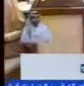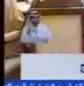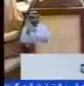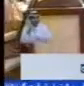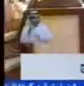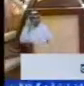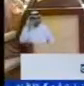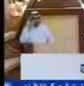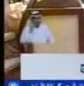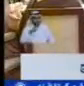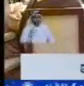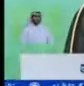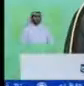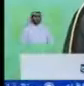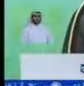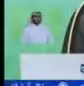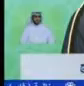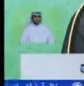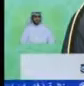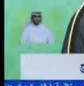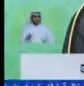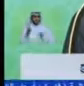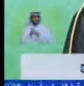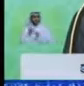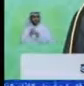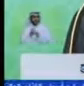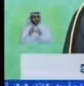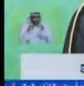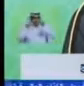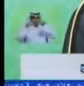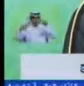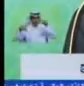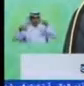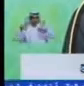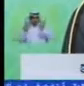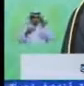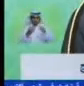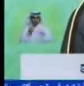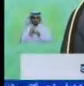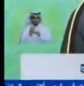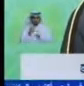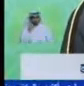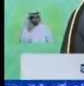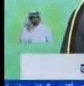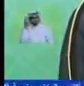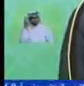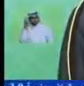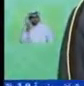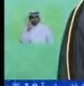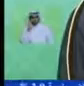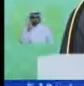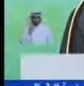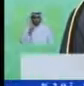الأنظمة الاسترشادية. تقدمت جميع المجالس الخليجية بموضوعات مقترحة